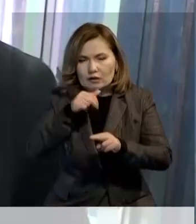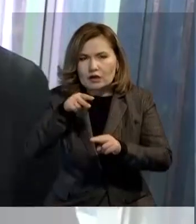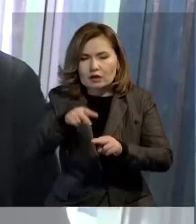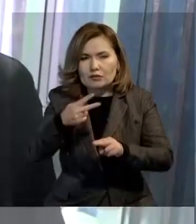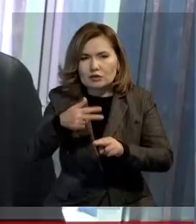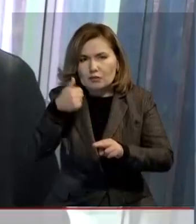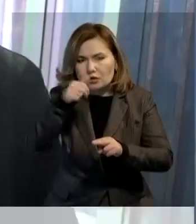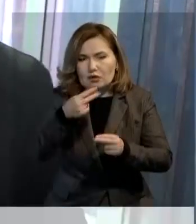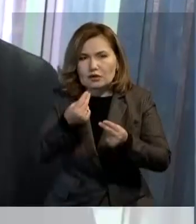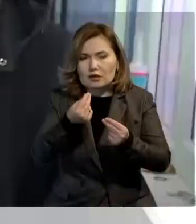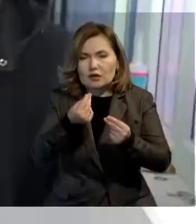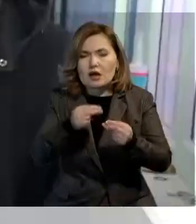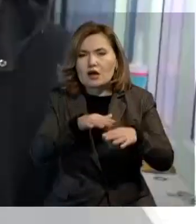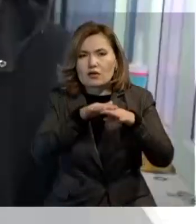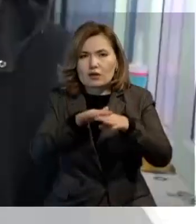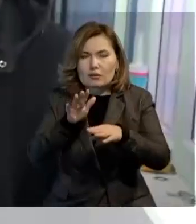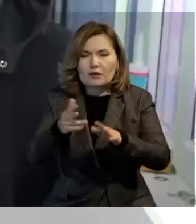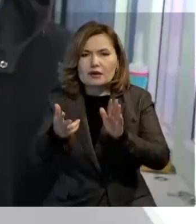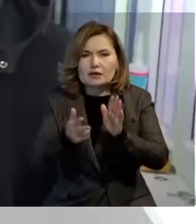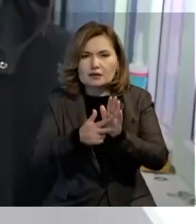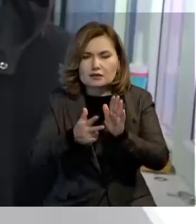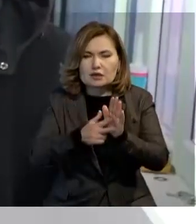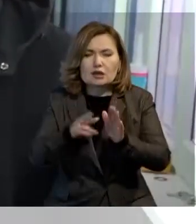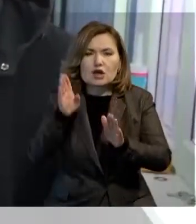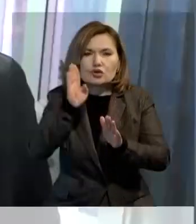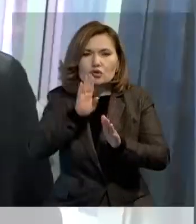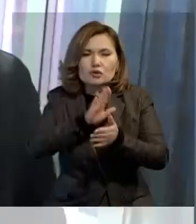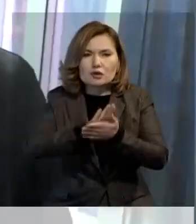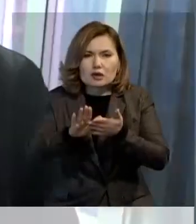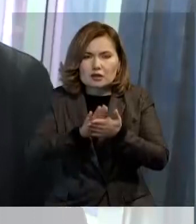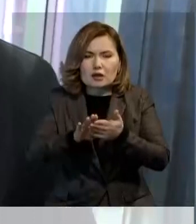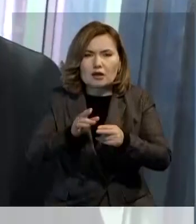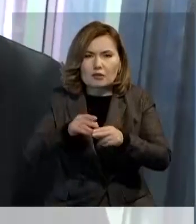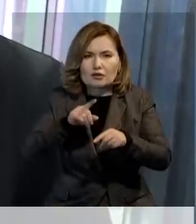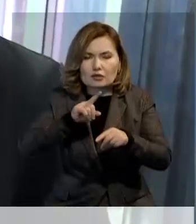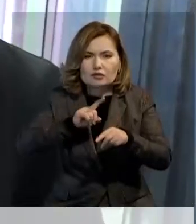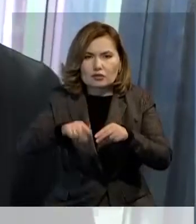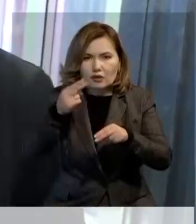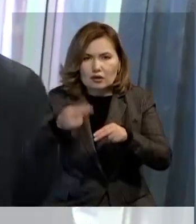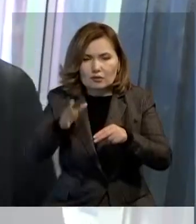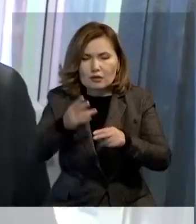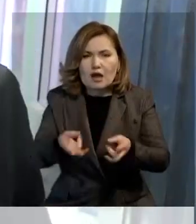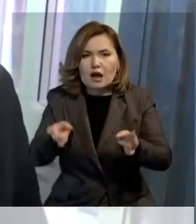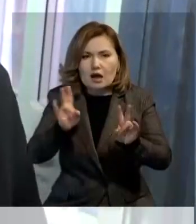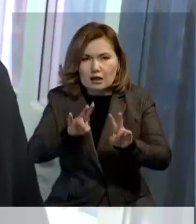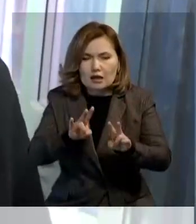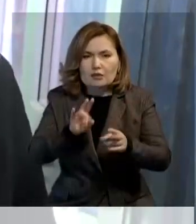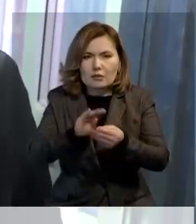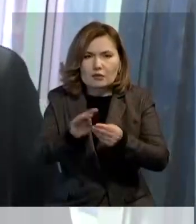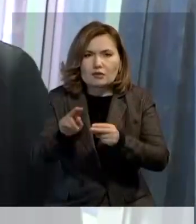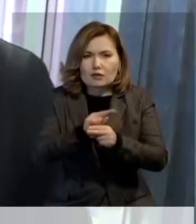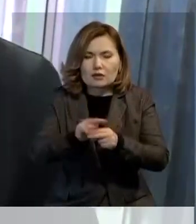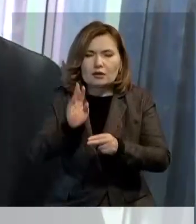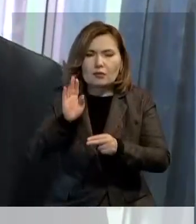болатын. 18 су тазарту имаратына 8 су тазарту имараты қазір уақытта уже аяқталып келеді. Қалғандарында жұмыстар жүріп жатыр.